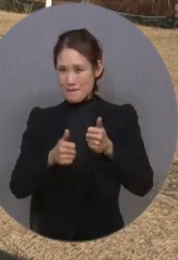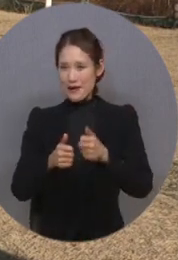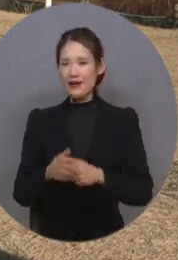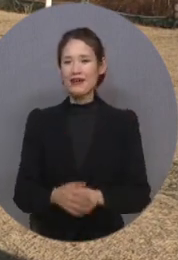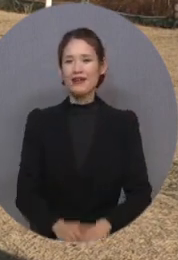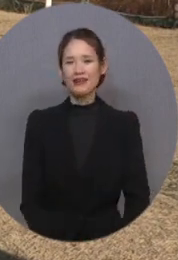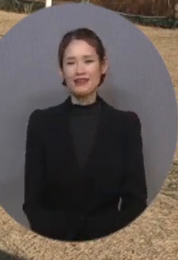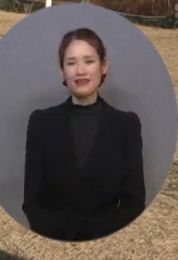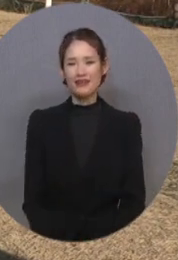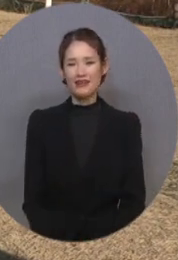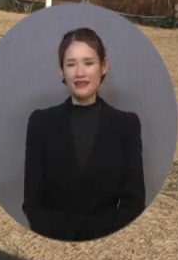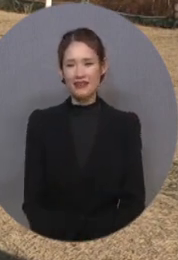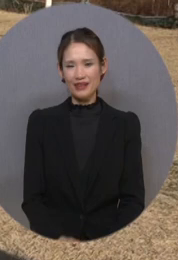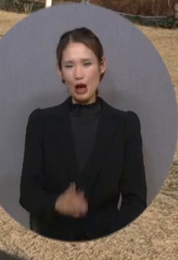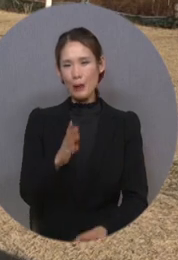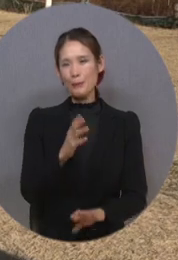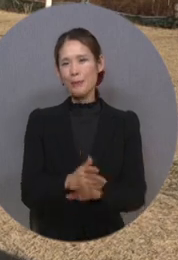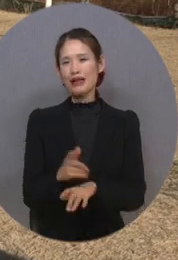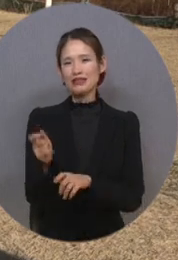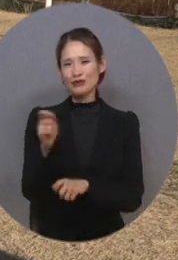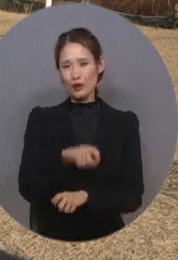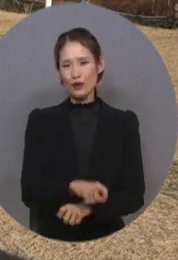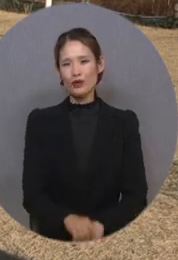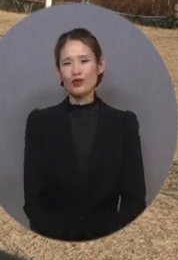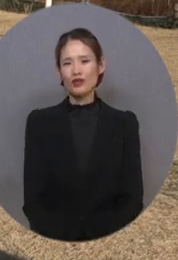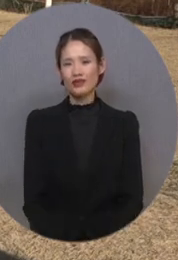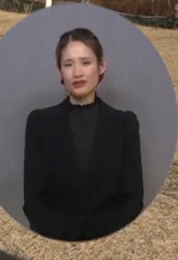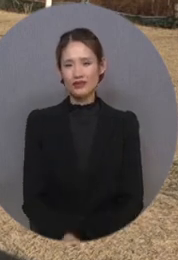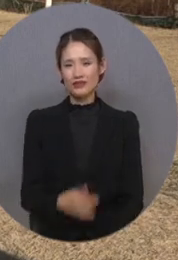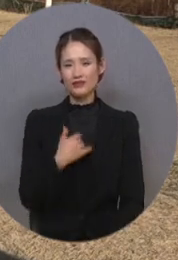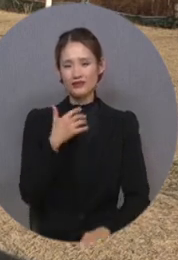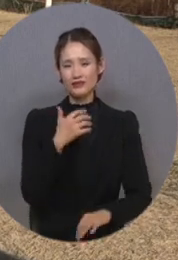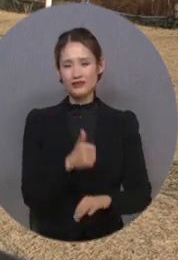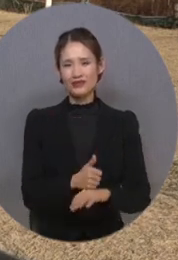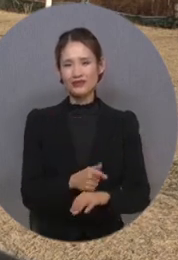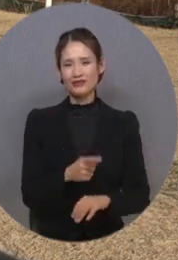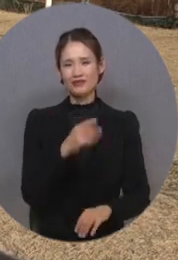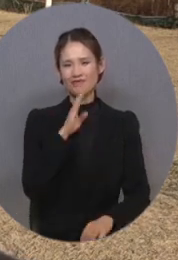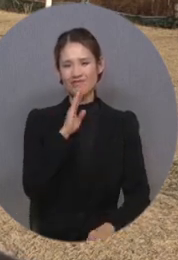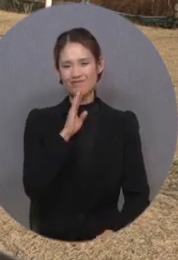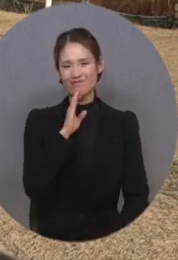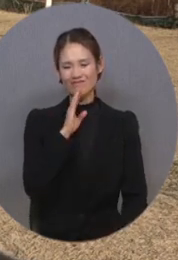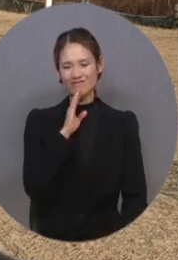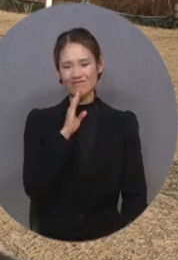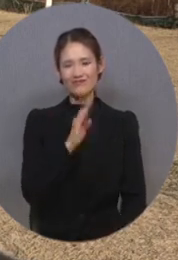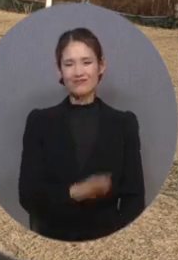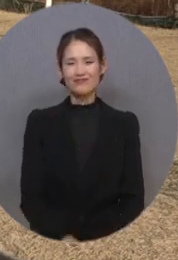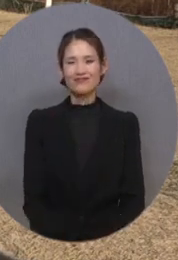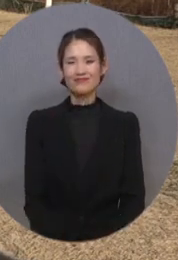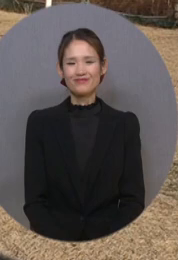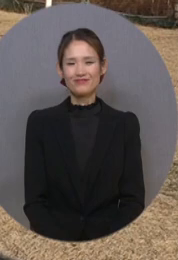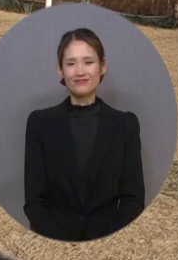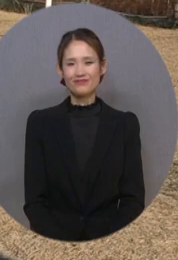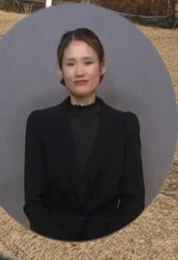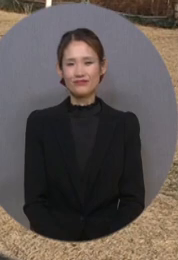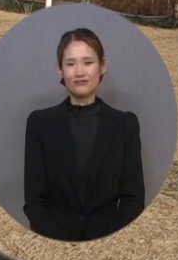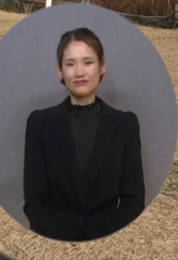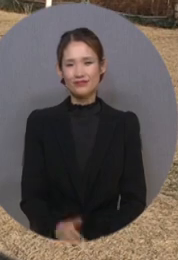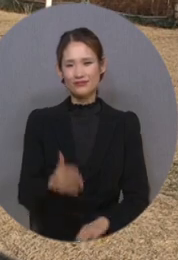박빙이었어. 아, 얘가 마지막 넣어서 그래. 마지막에 오비 말해도 우리. 아, 맞아. 영사인까지 마무리했습니다. 네.